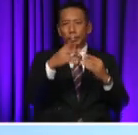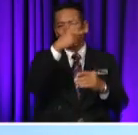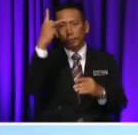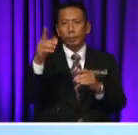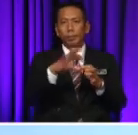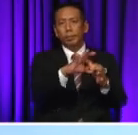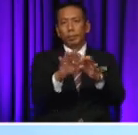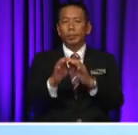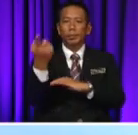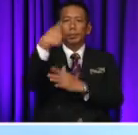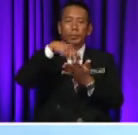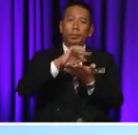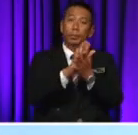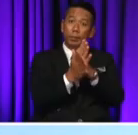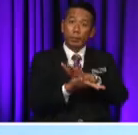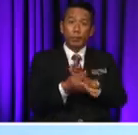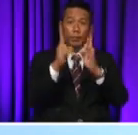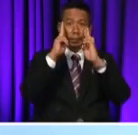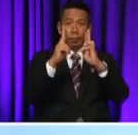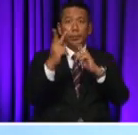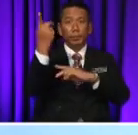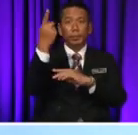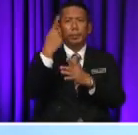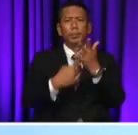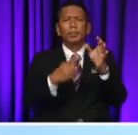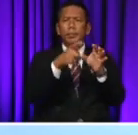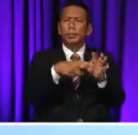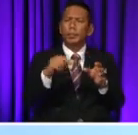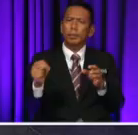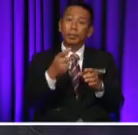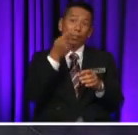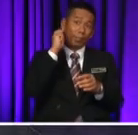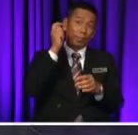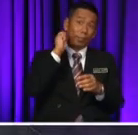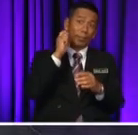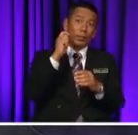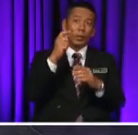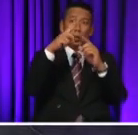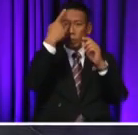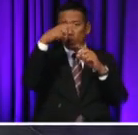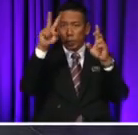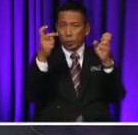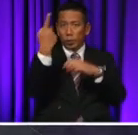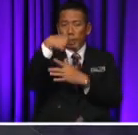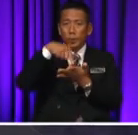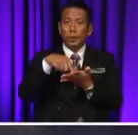dengan kami pada hari ini jadi ustadzah Apa kaitan gini tadi dengan topik kita pada hari ini